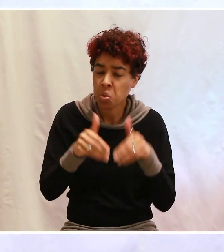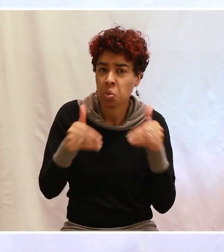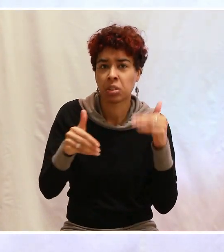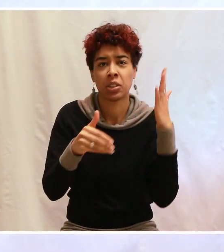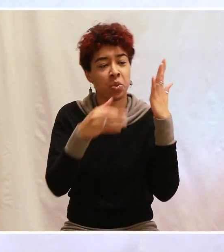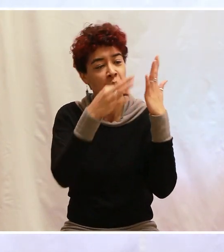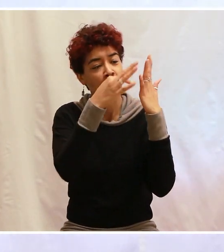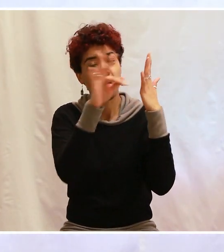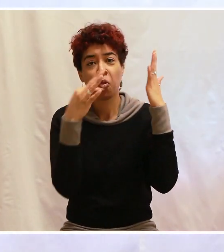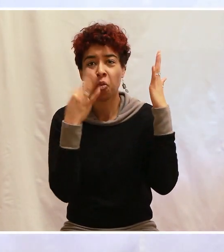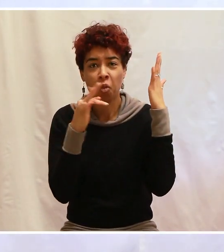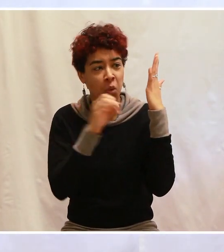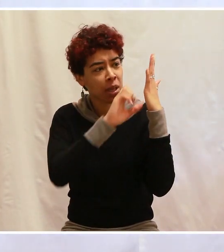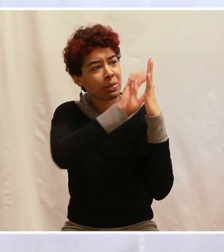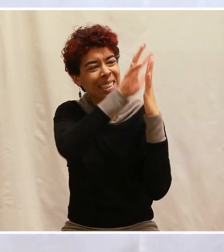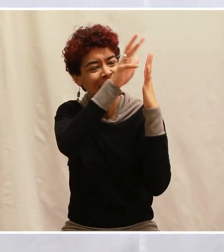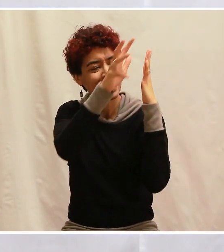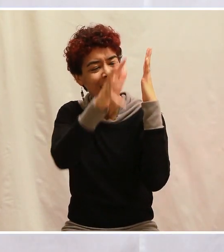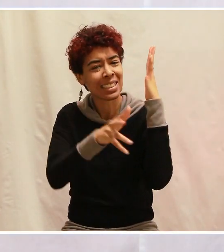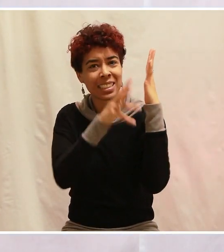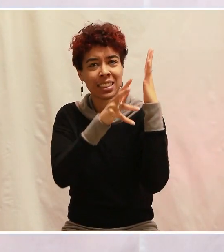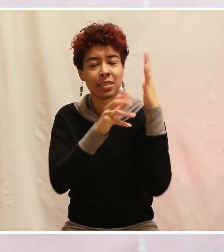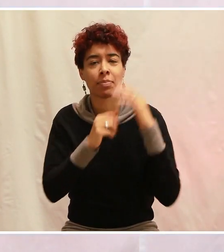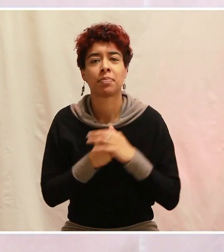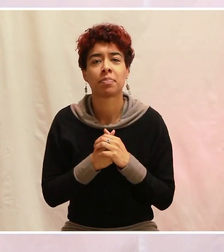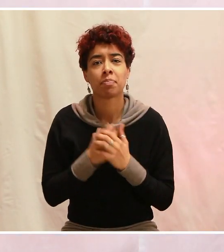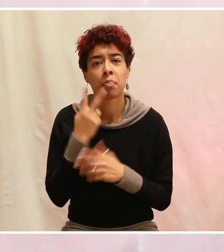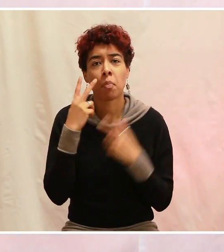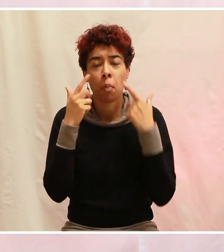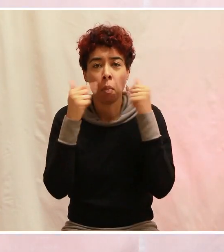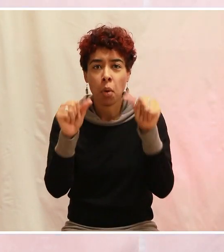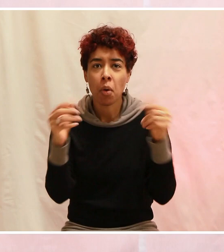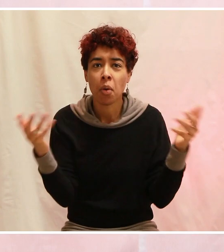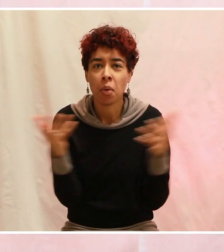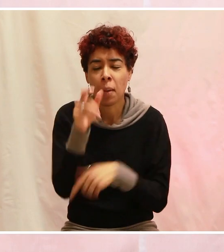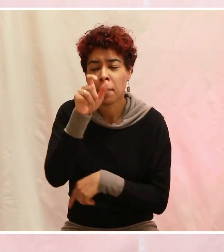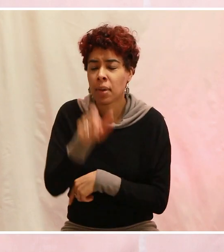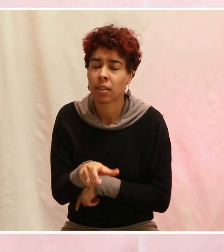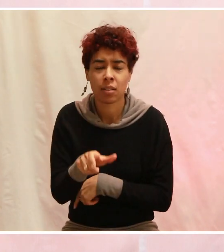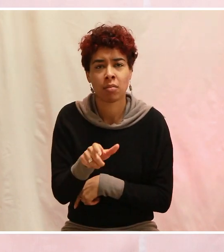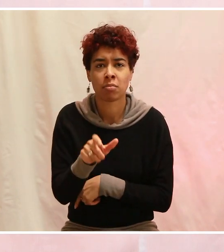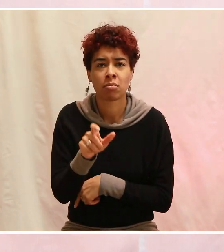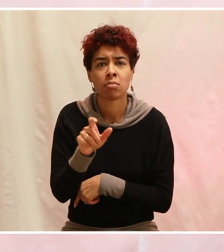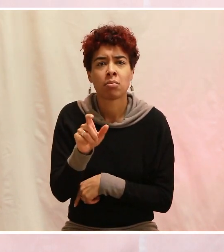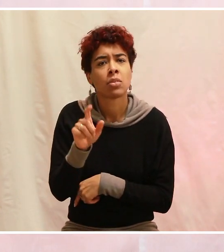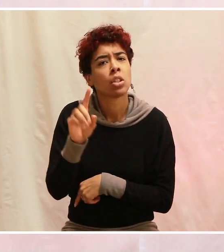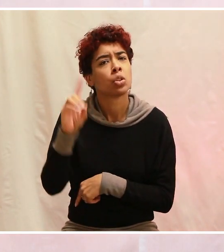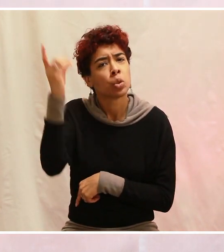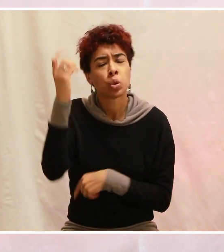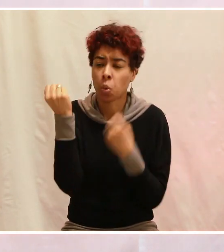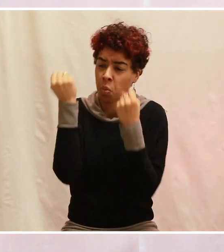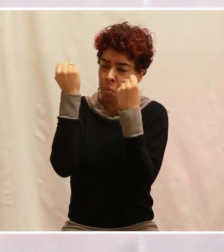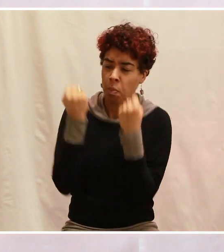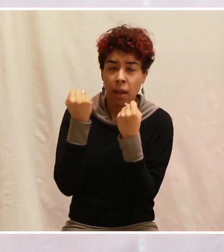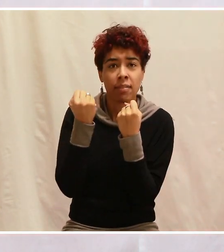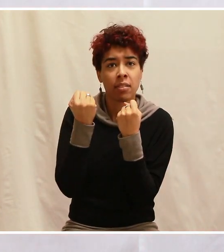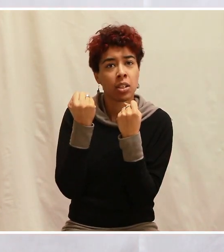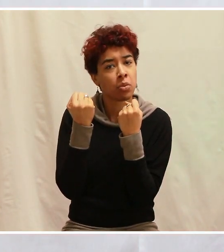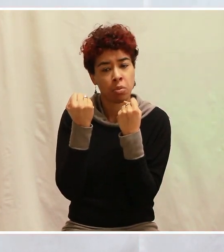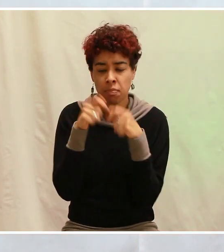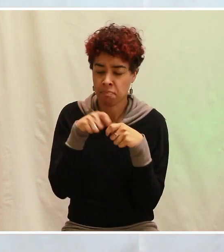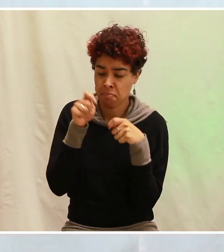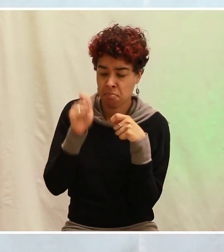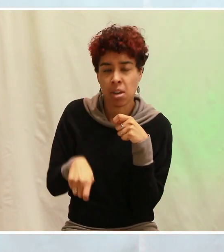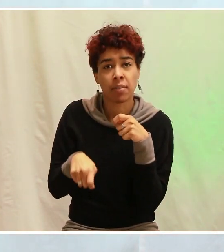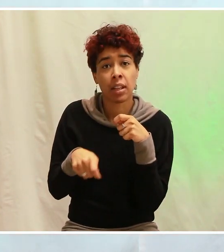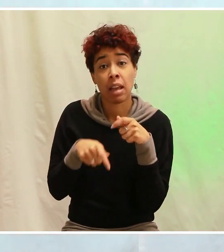qui s'enracine dans le Seigneur, eh bien, il est quelqu'un eh bien, qui va tenir ferme, mais non seulement tenir ferme, mais quelqu'un qui va produire du fruit.